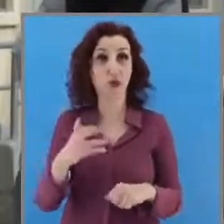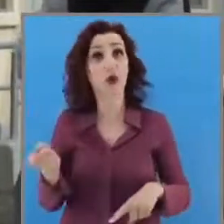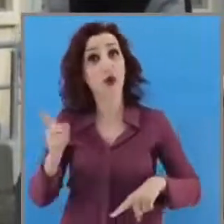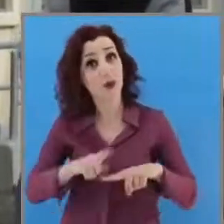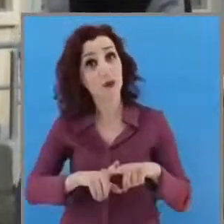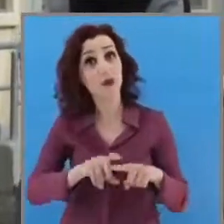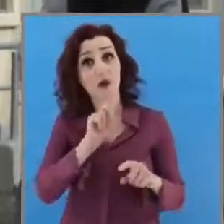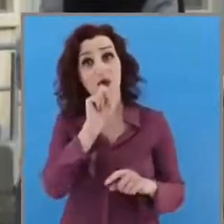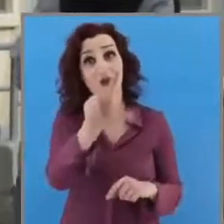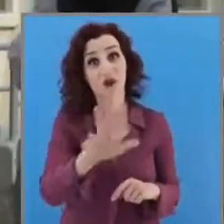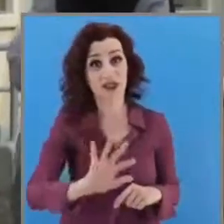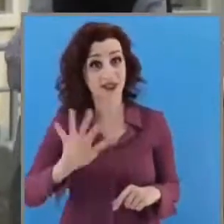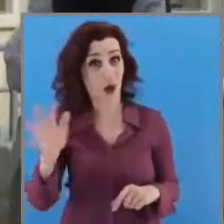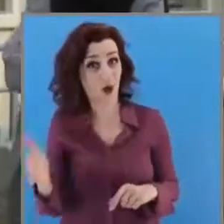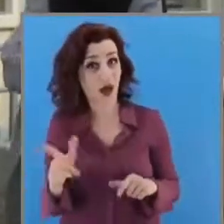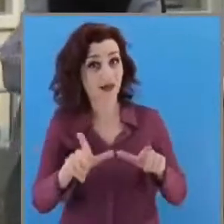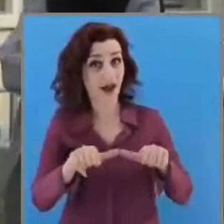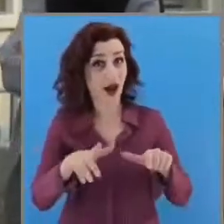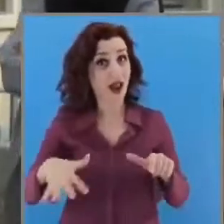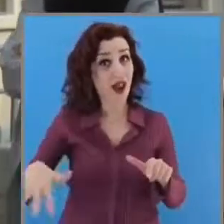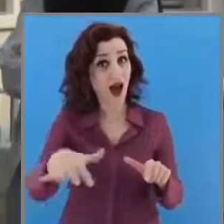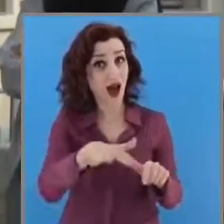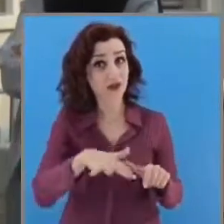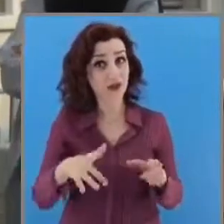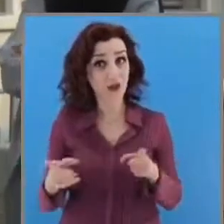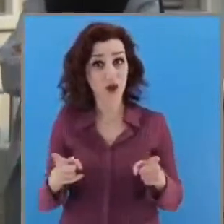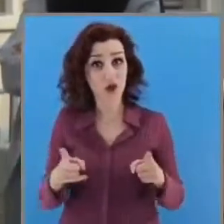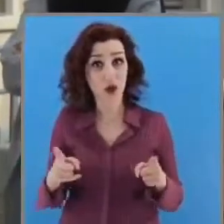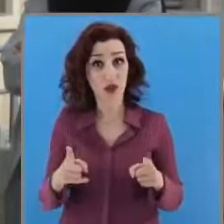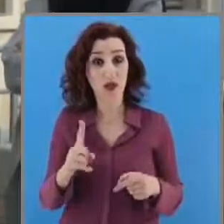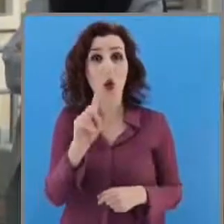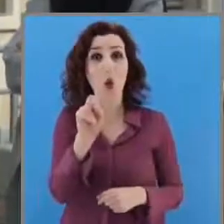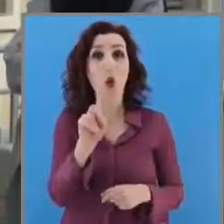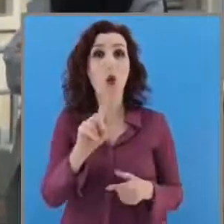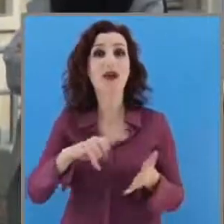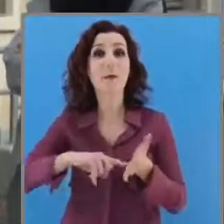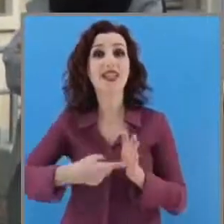giorni abbiamo superato il milione di vaccini